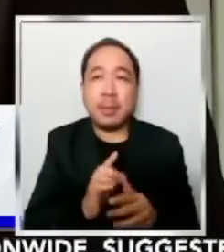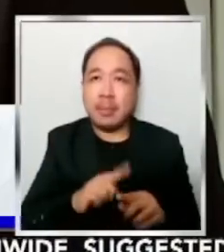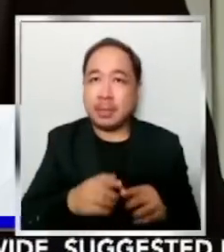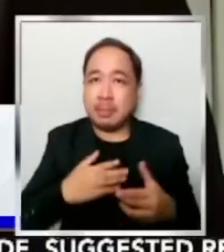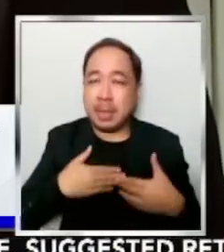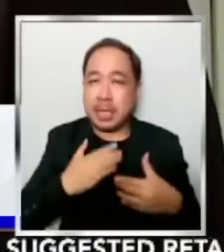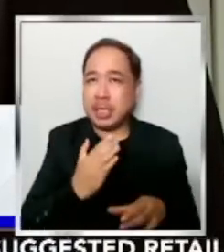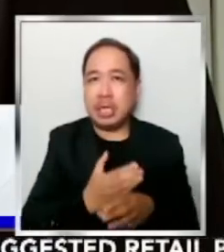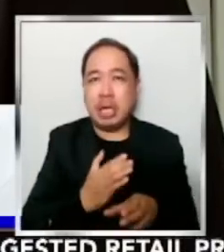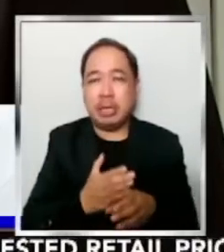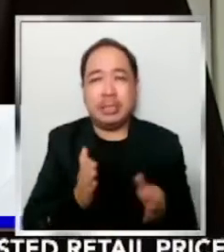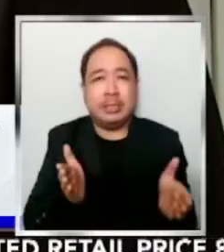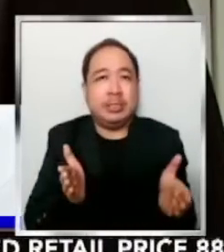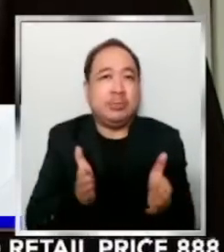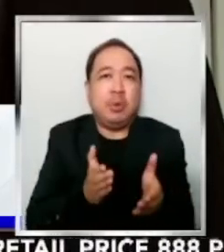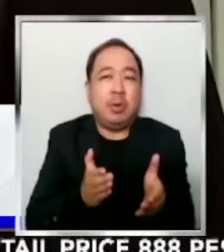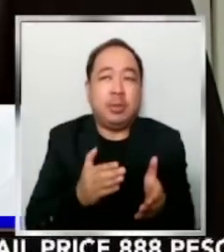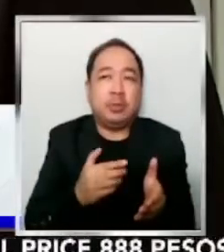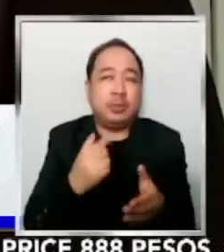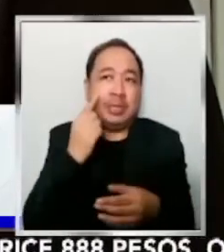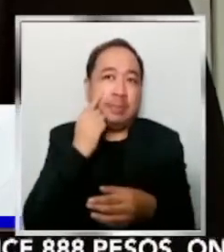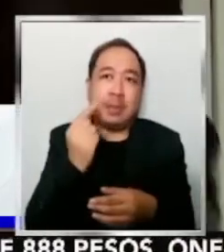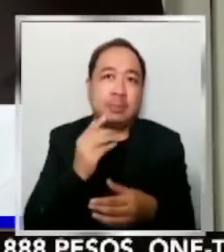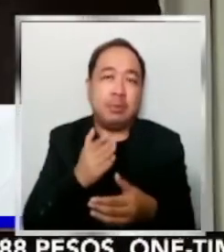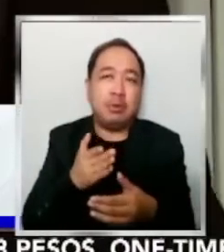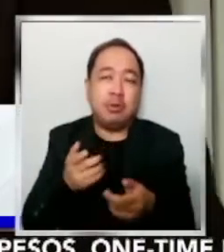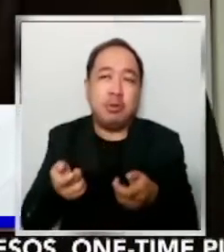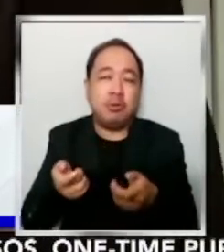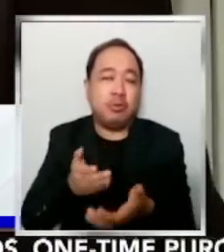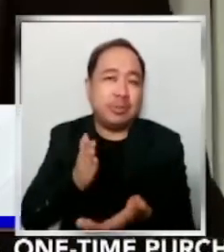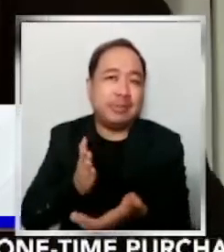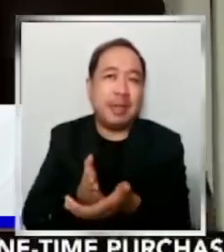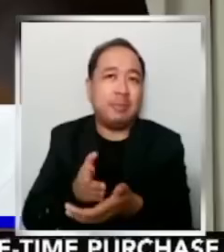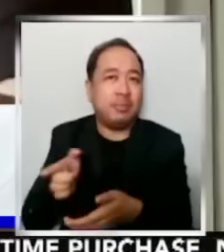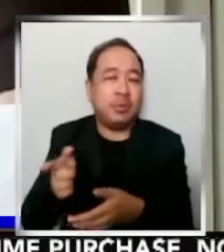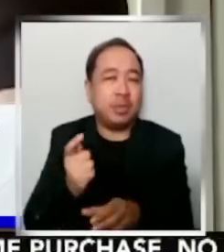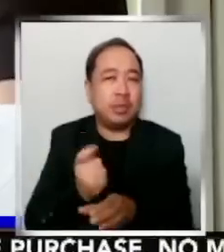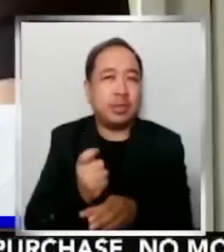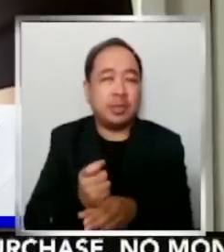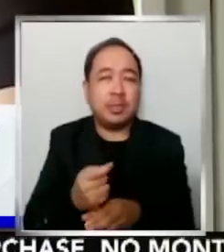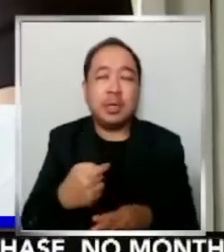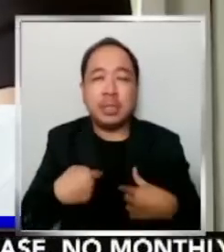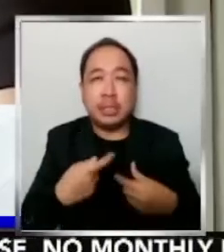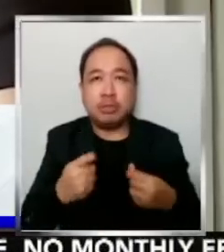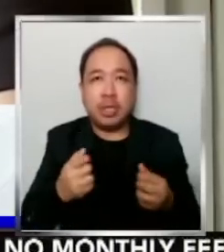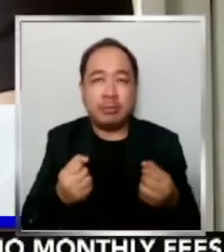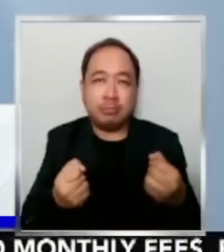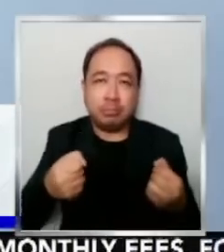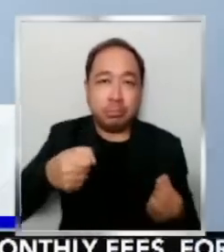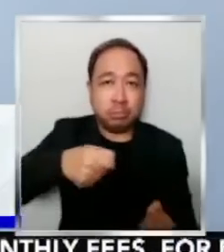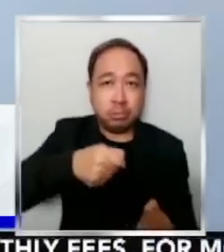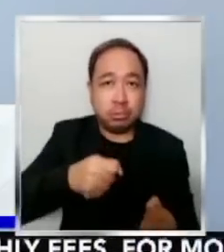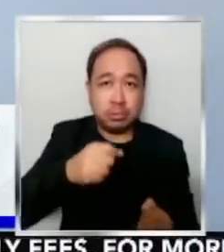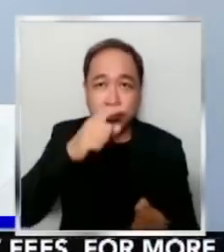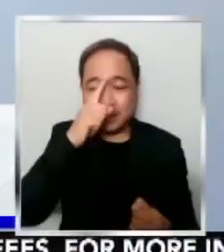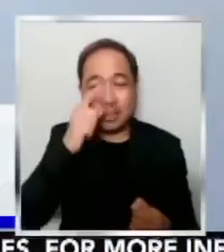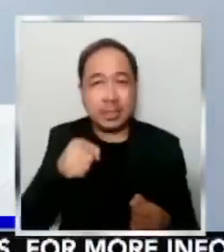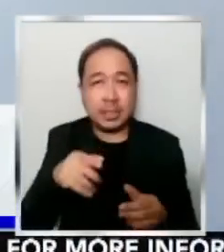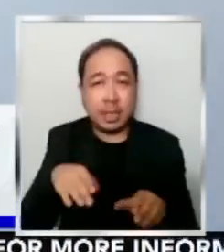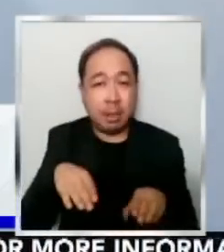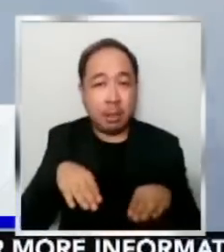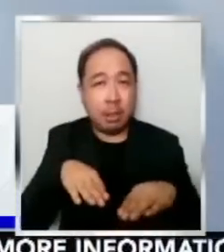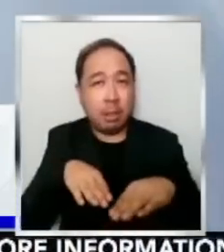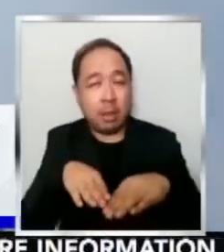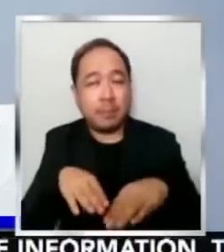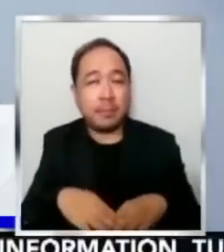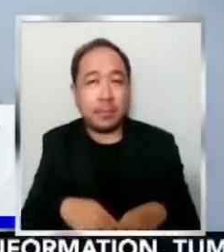talagang pigilan. Tapos talagang ginaganong ko yung ano, kasi tatama na ako dun sa unahan. Buti na lang daw at